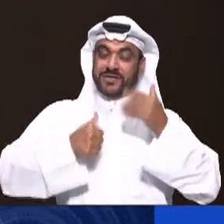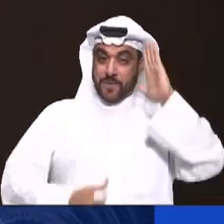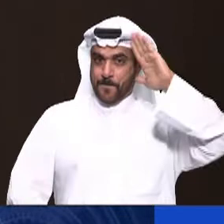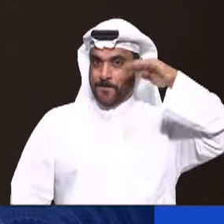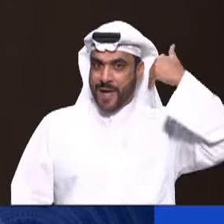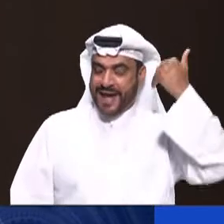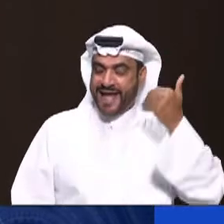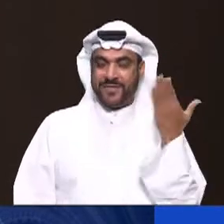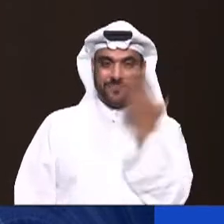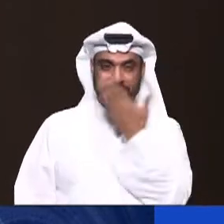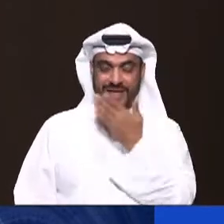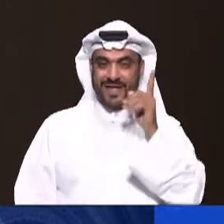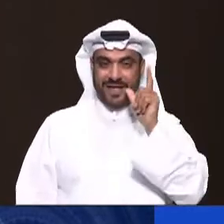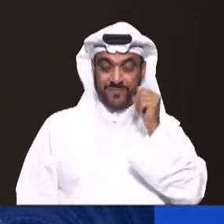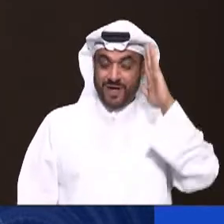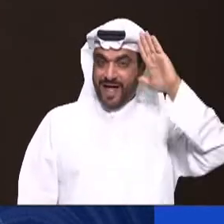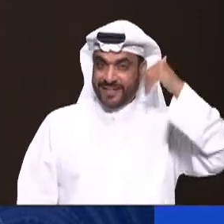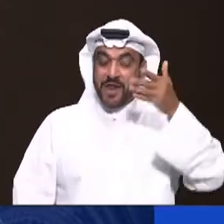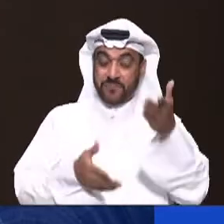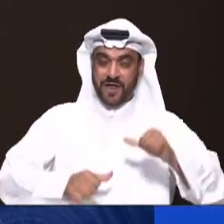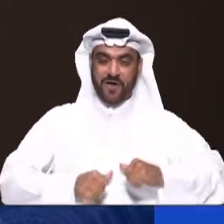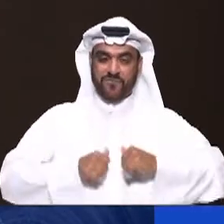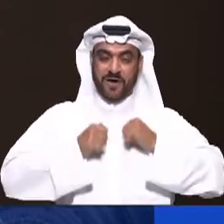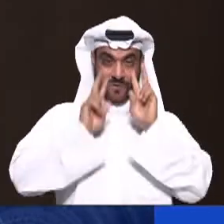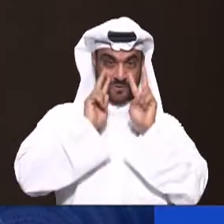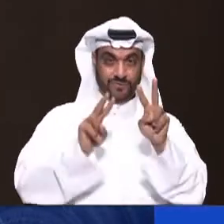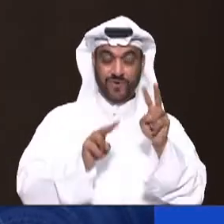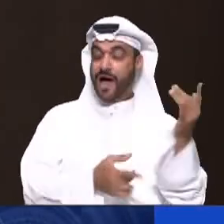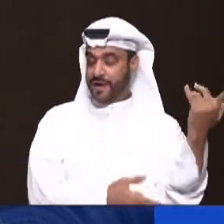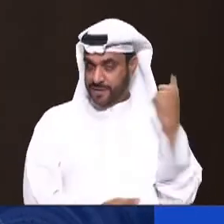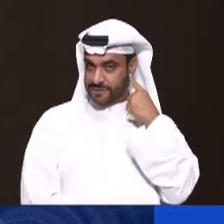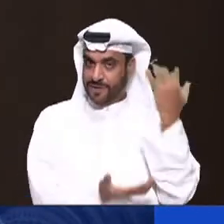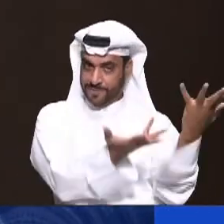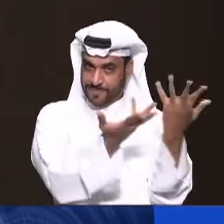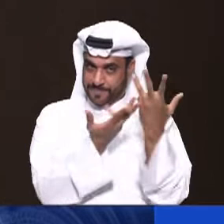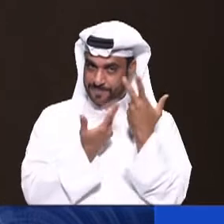بناتنا طلابنا وطالباتنا حسب ما سمعت من الأستاذ